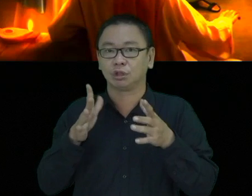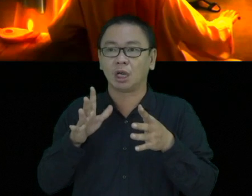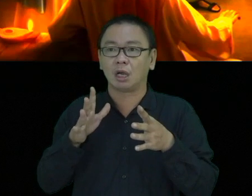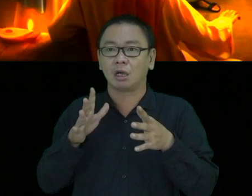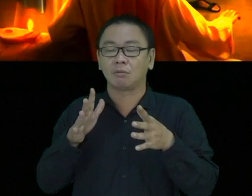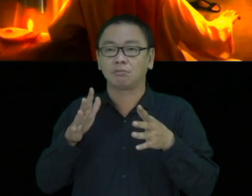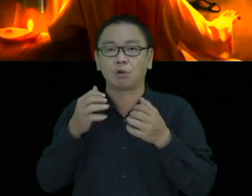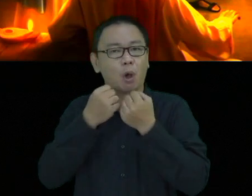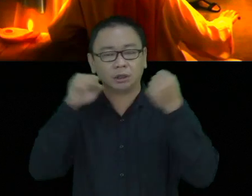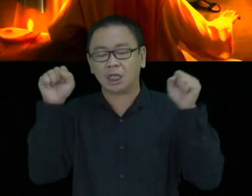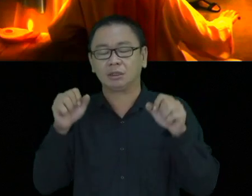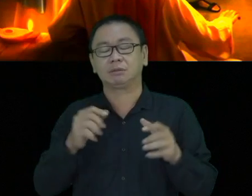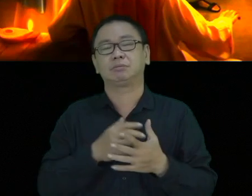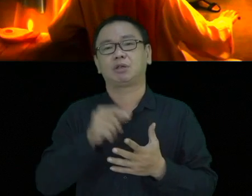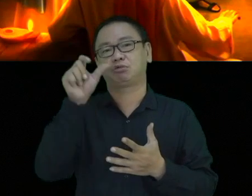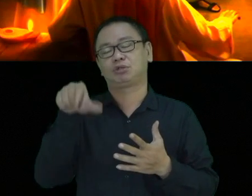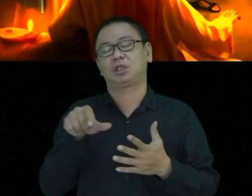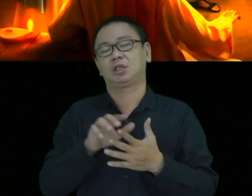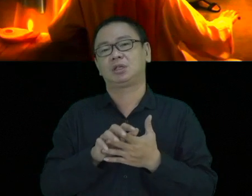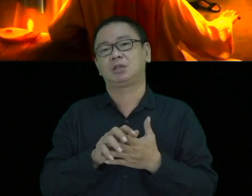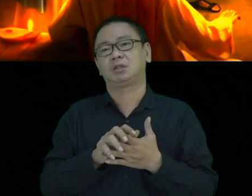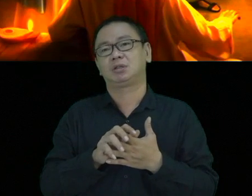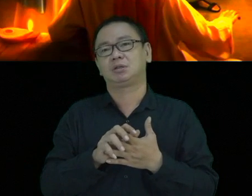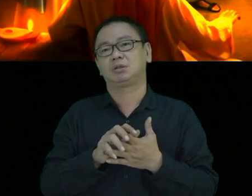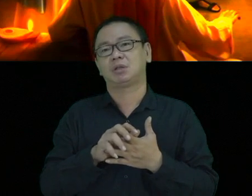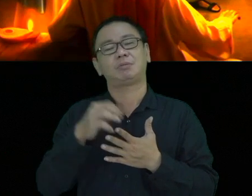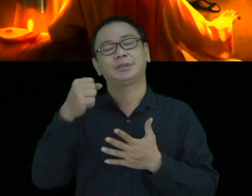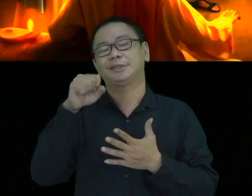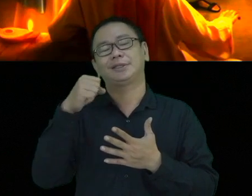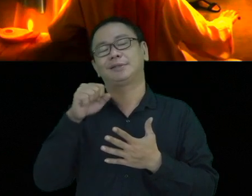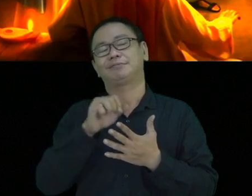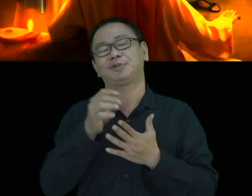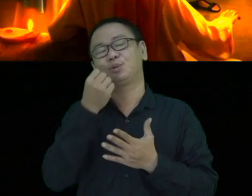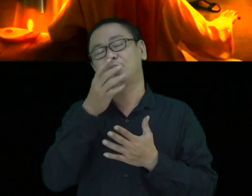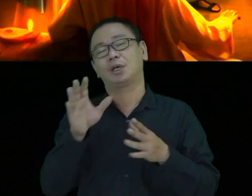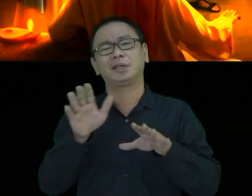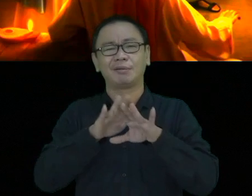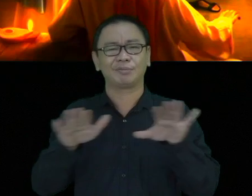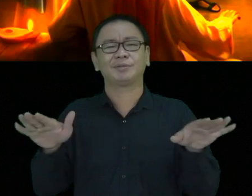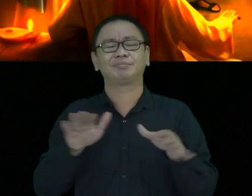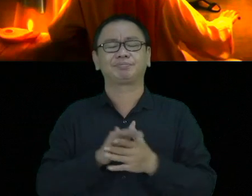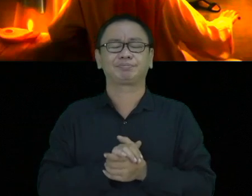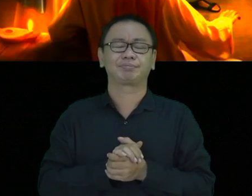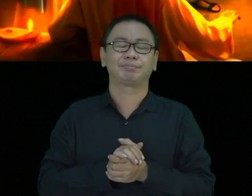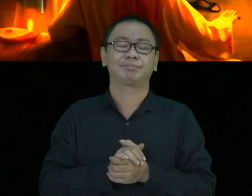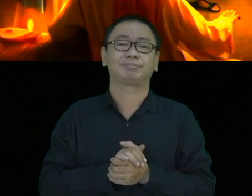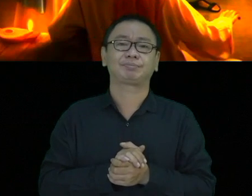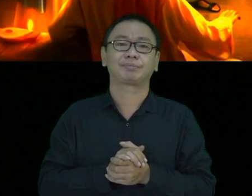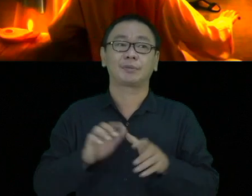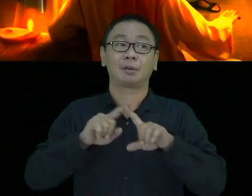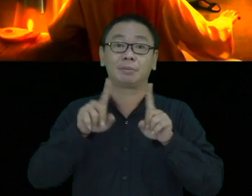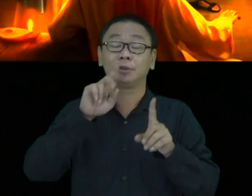maka belum bisa dikatakan damai. Nah, namun saudara,